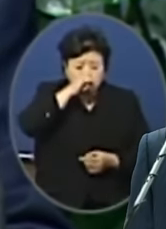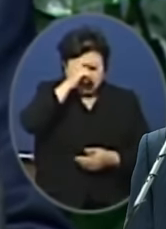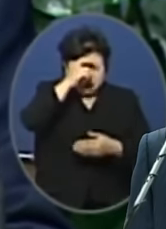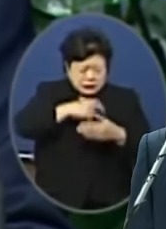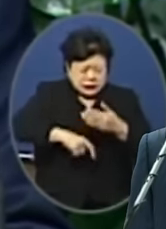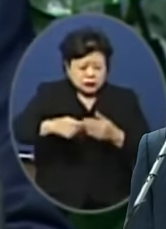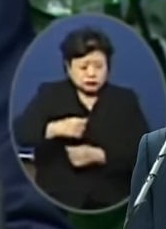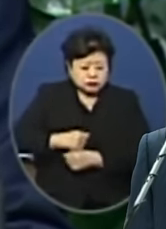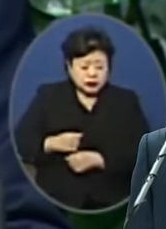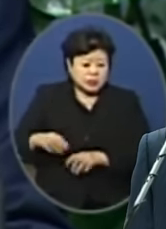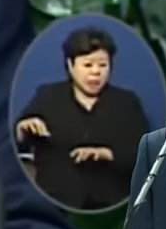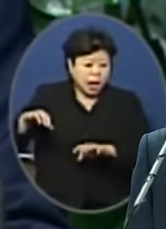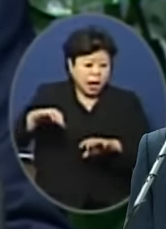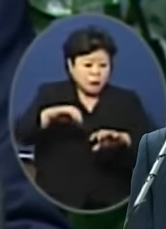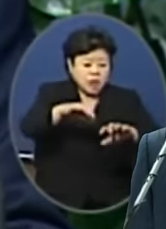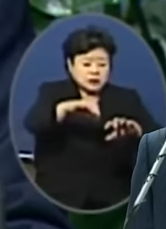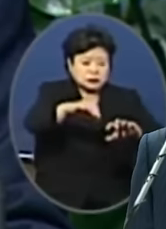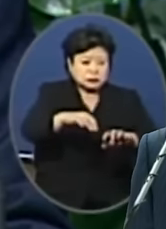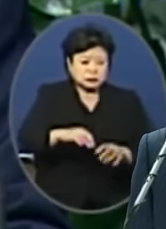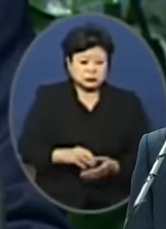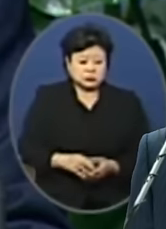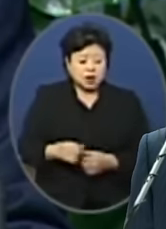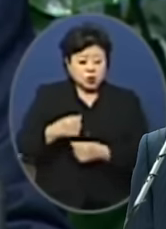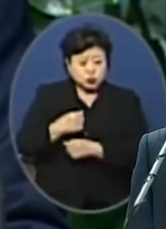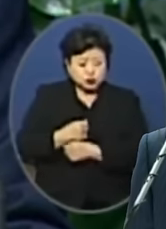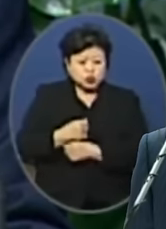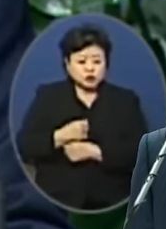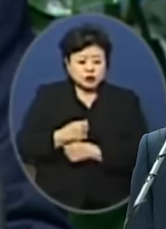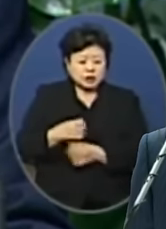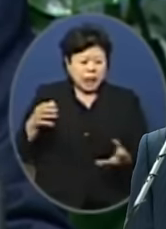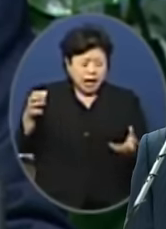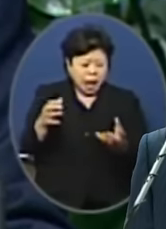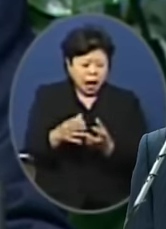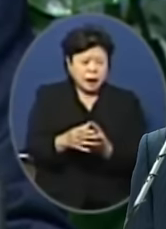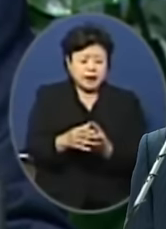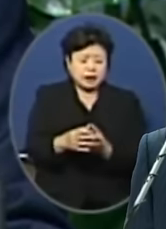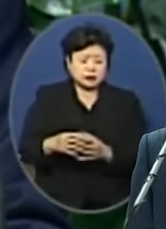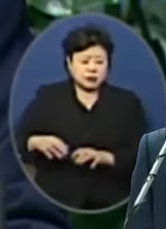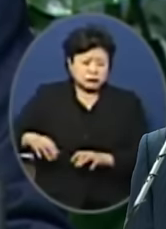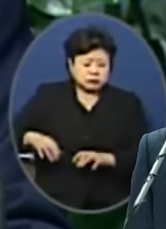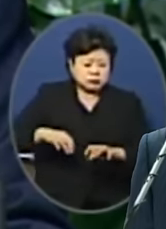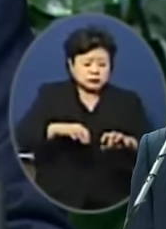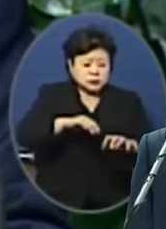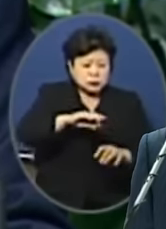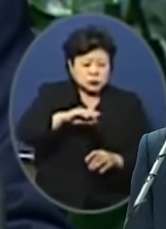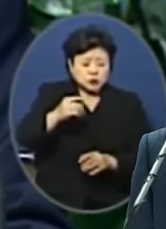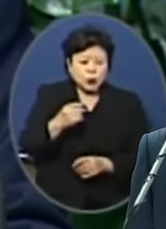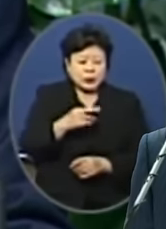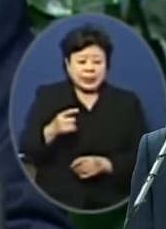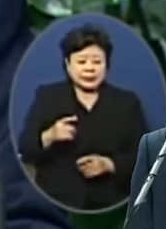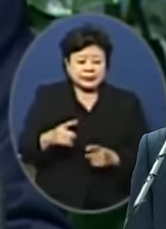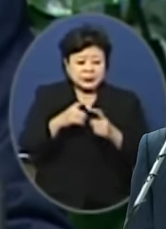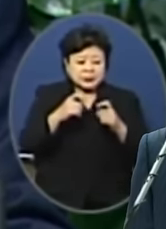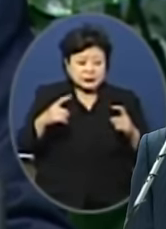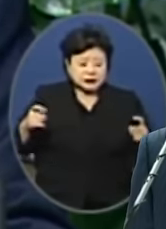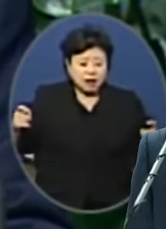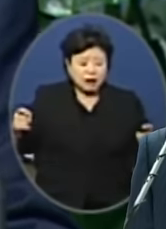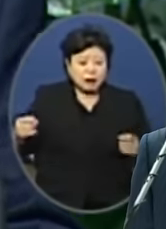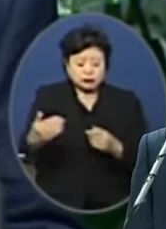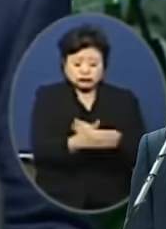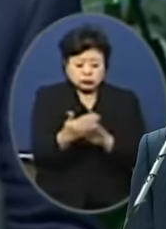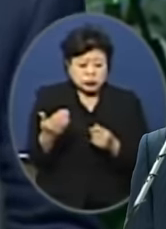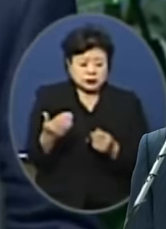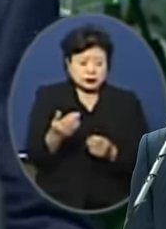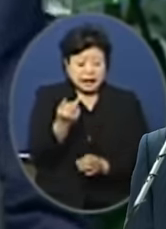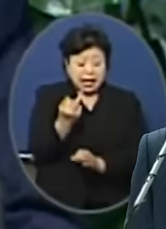밤새도록 군대를 동원해서 군대가 총동원이 되어 도단성을 둘러쌌습니다. 그런데